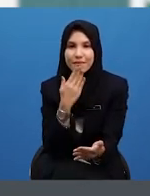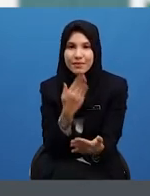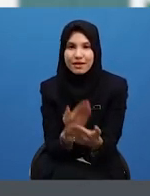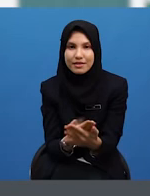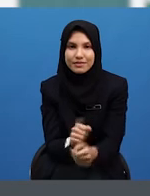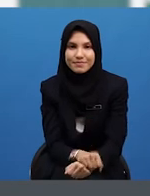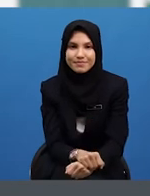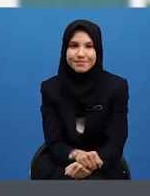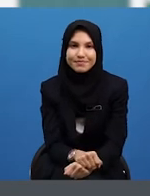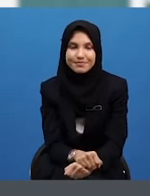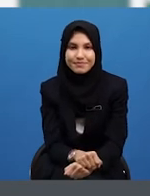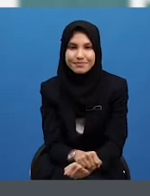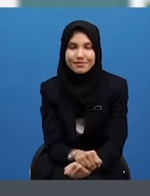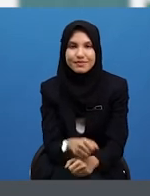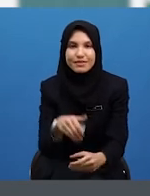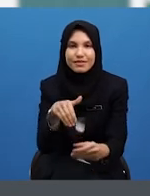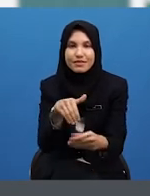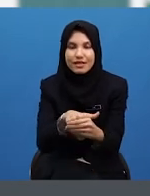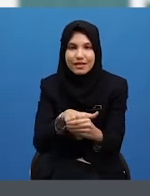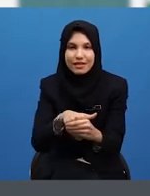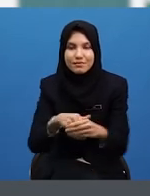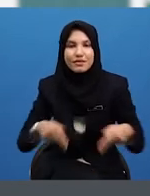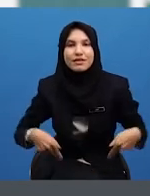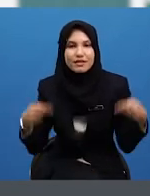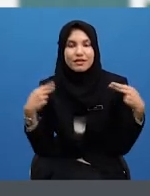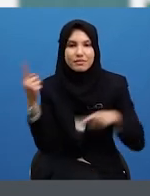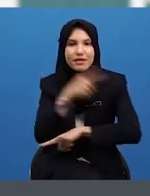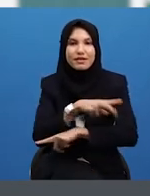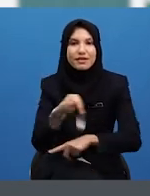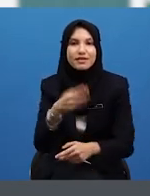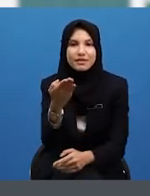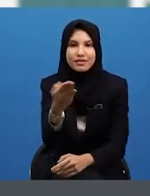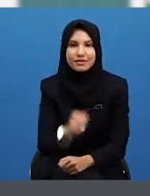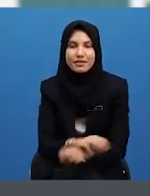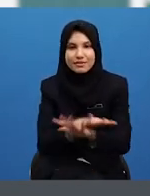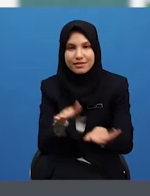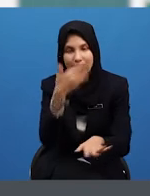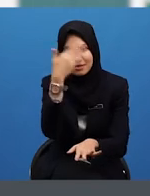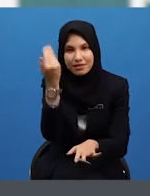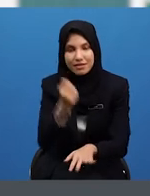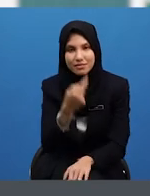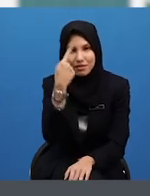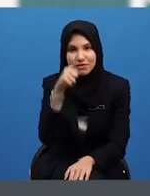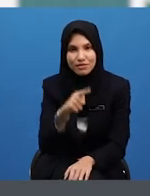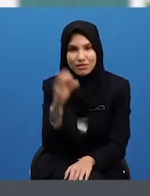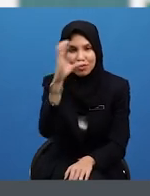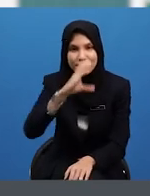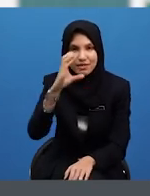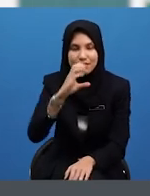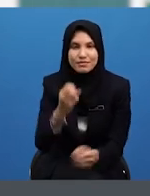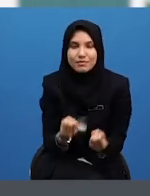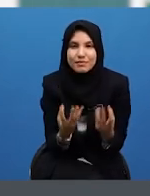dimanfaatkan dalam kehidupan harian kamu jangan lupa untuk cari